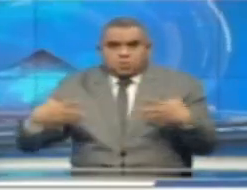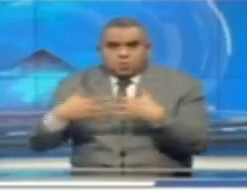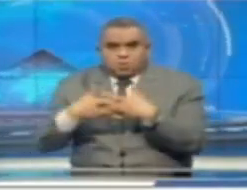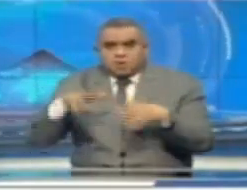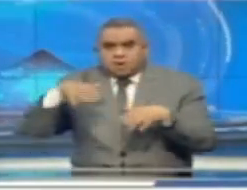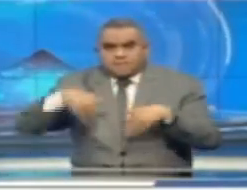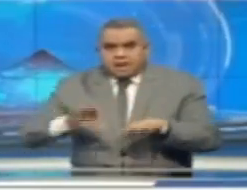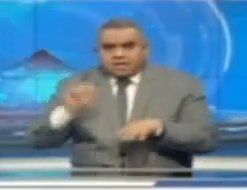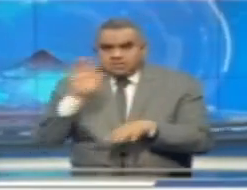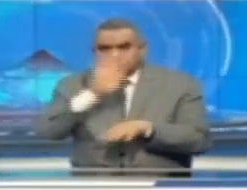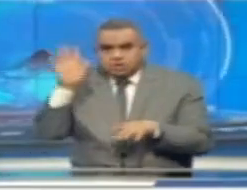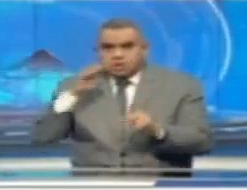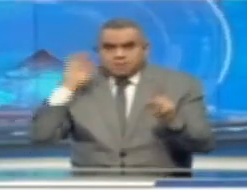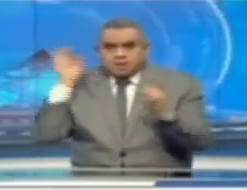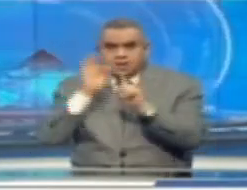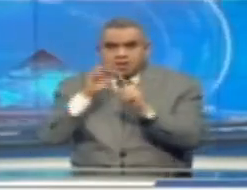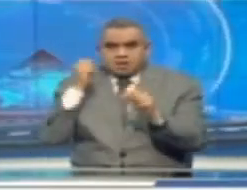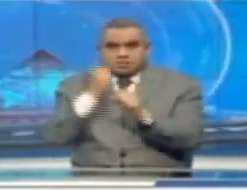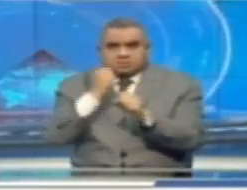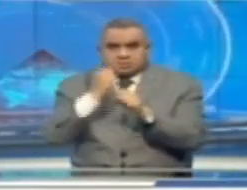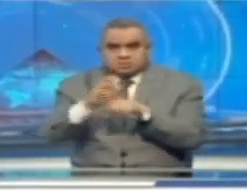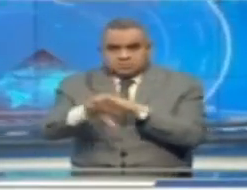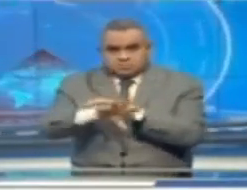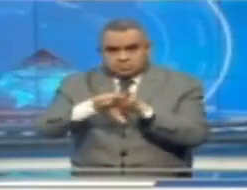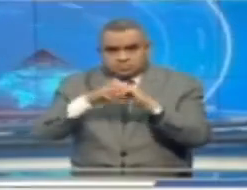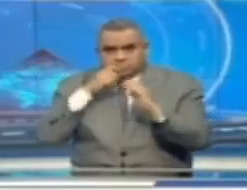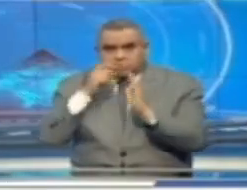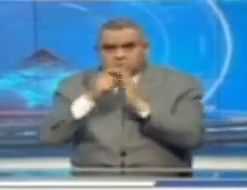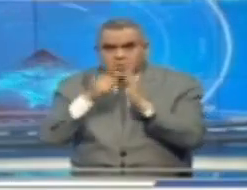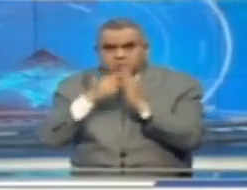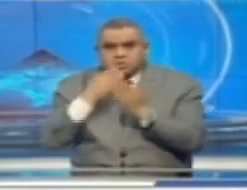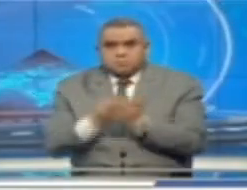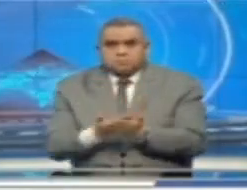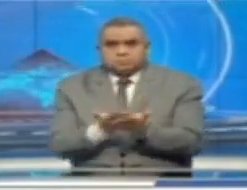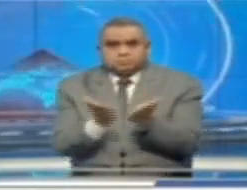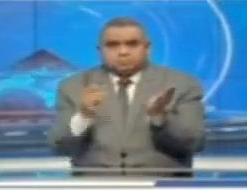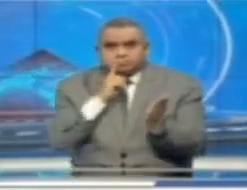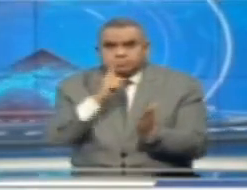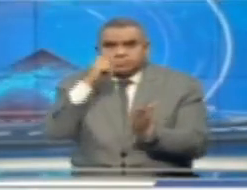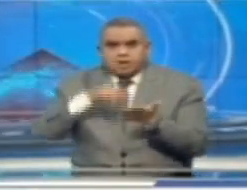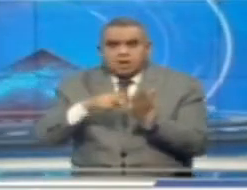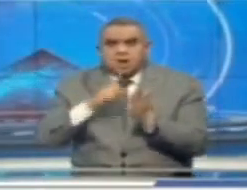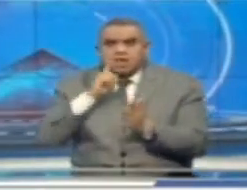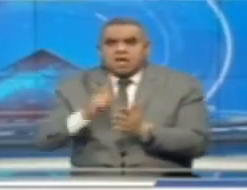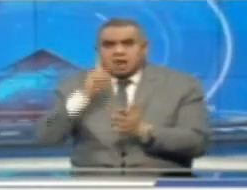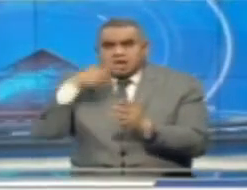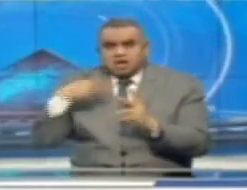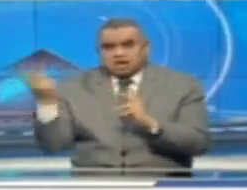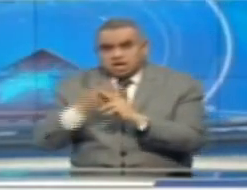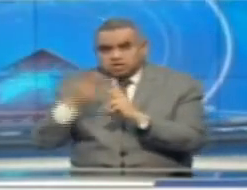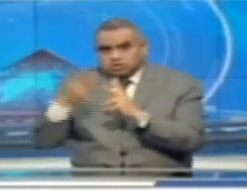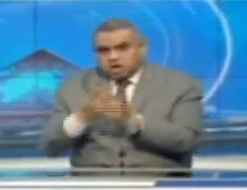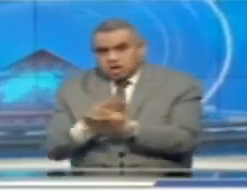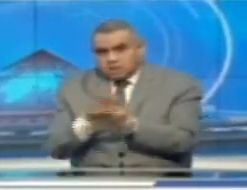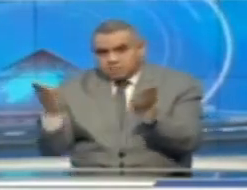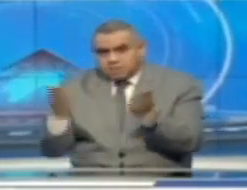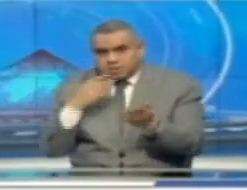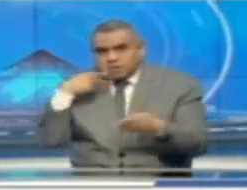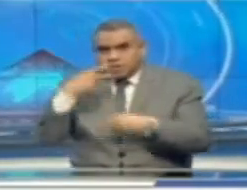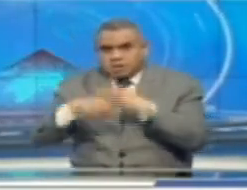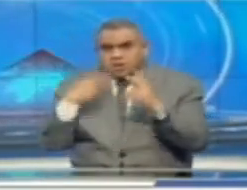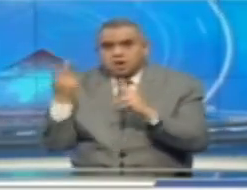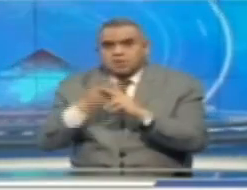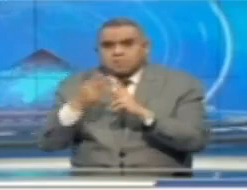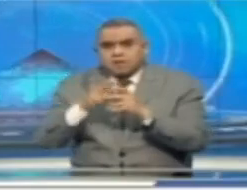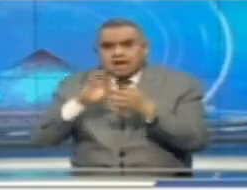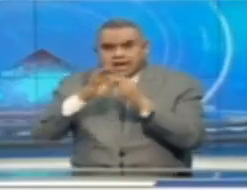الحكومة والبرلمان بهدف العمل على صياغة مشروع قانون يتم طرحه أولا على الرأي العام بهدف إجراء